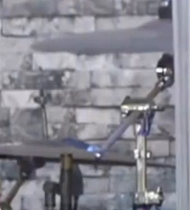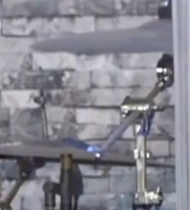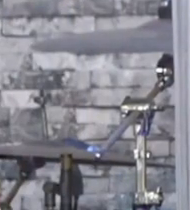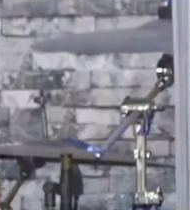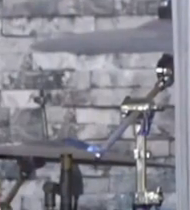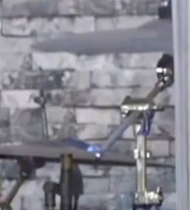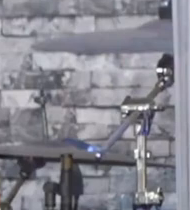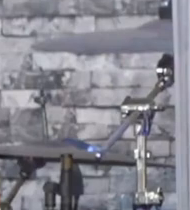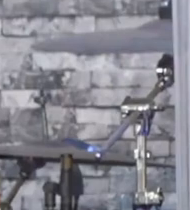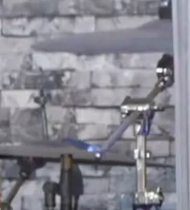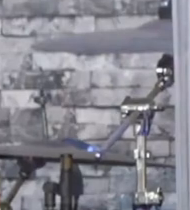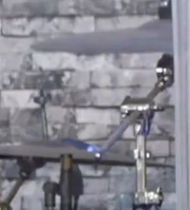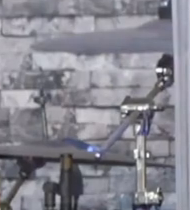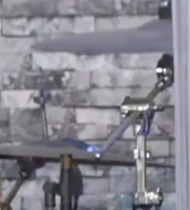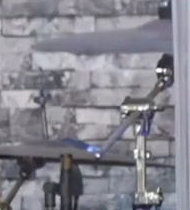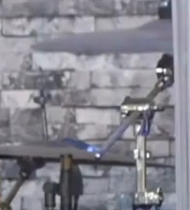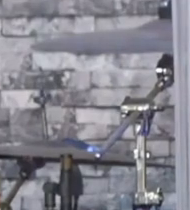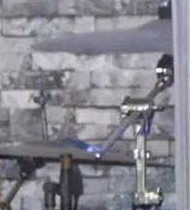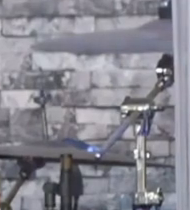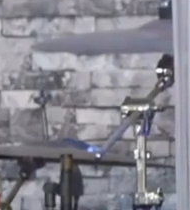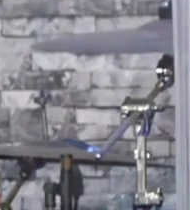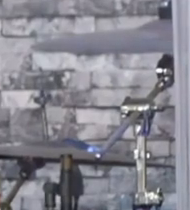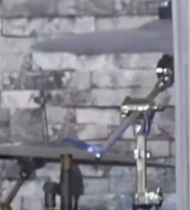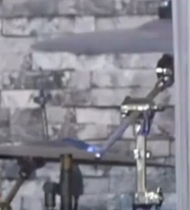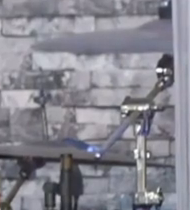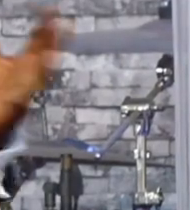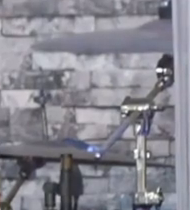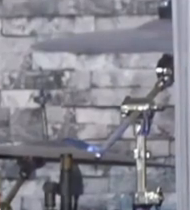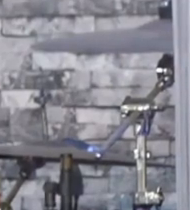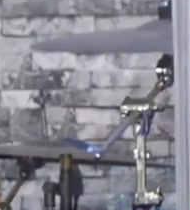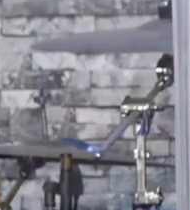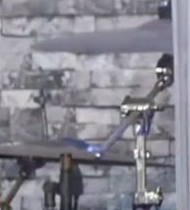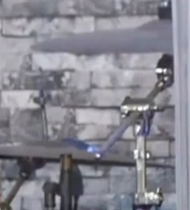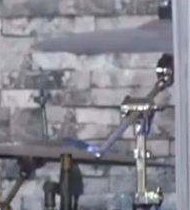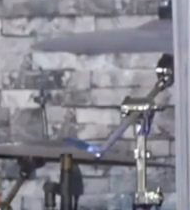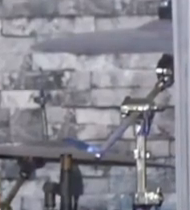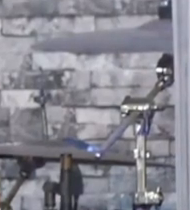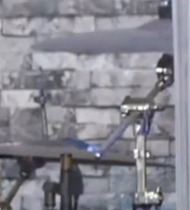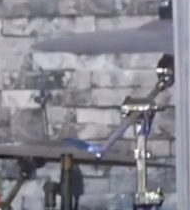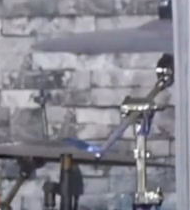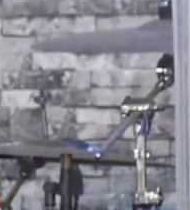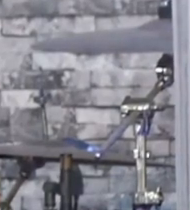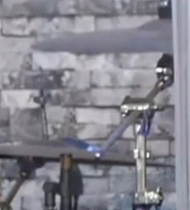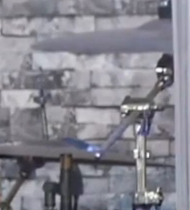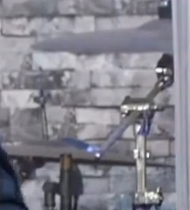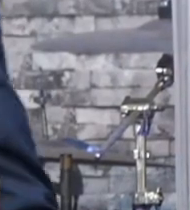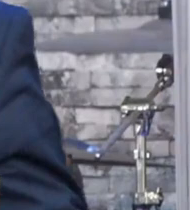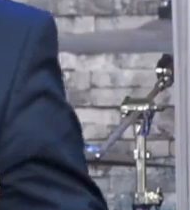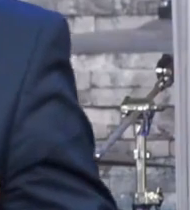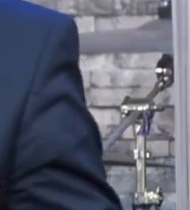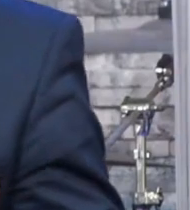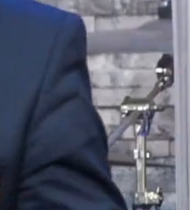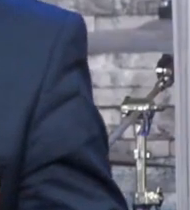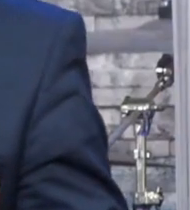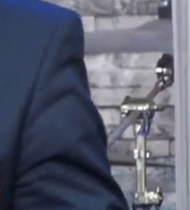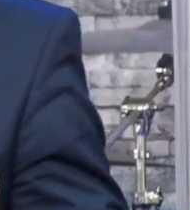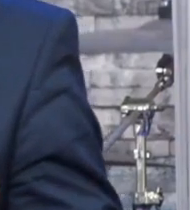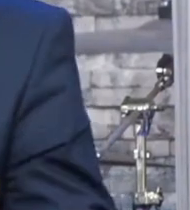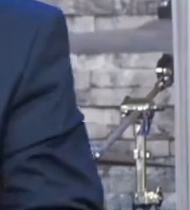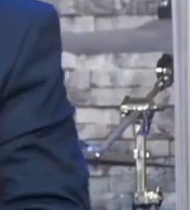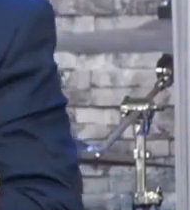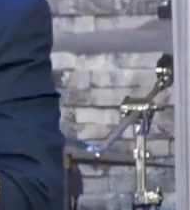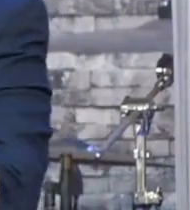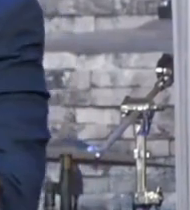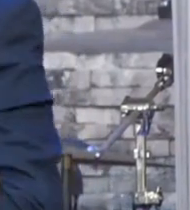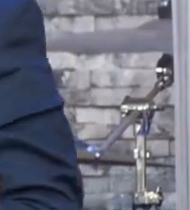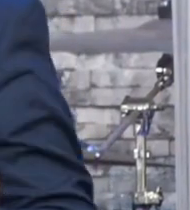have a relative that is very is not good at all to you. Uko na jamaa ambaye hakupeni na hakupeleki